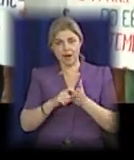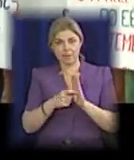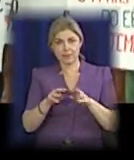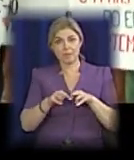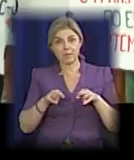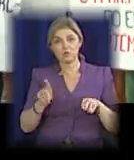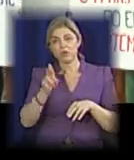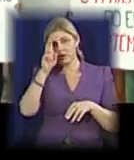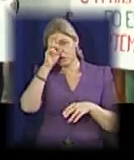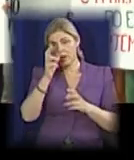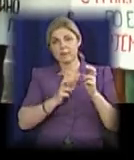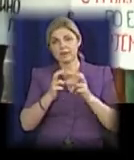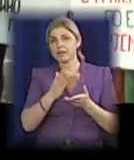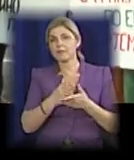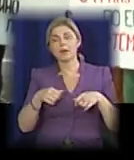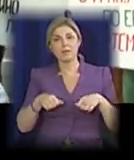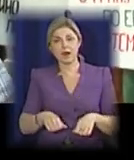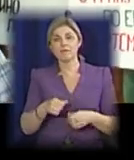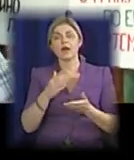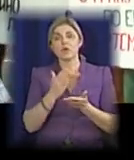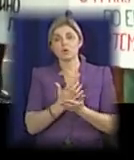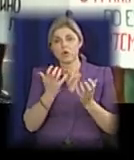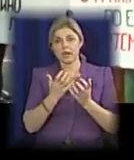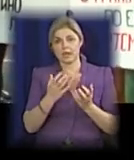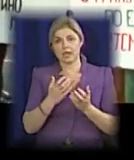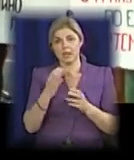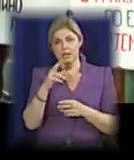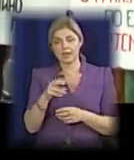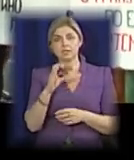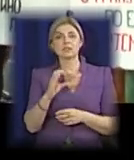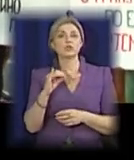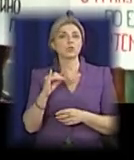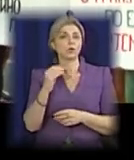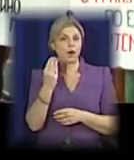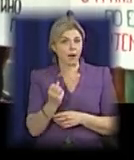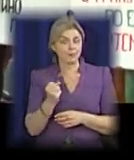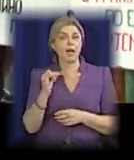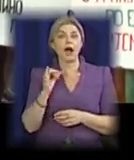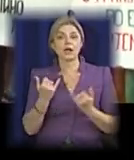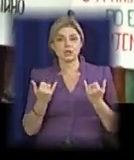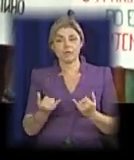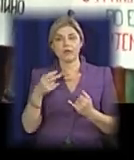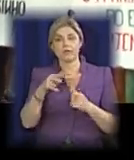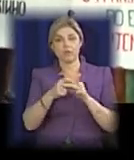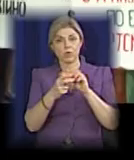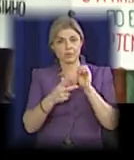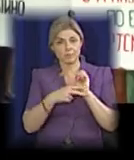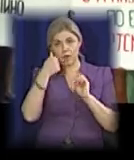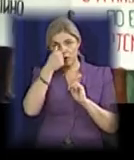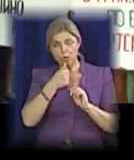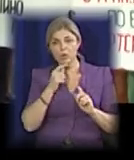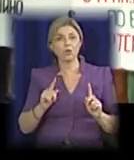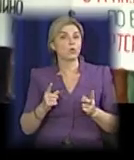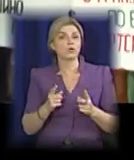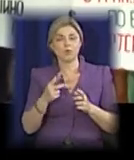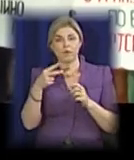державні підприємства не мають права утримувати на своєму балансі ДЮСШ. І тільки зараз, в 2018 році, чомусь завод «Зоря» вирішив